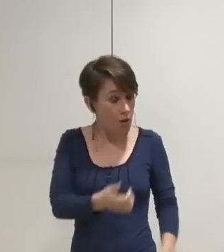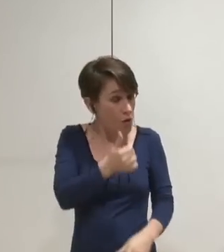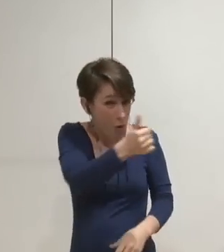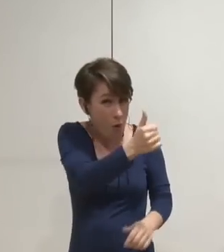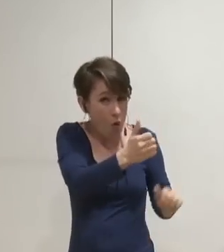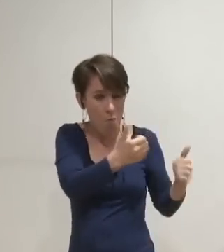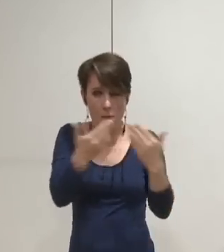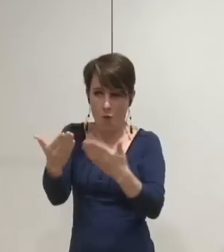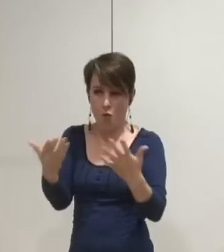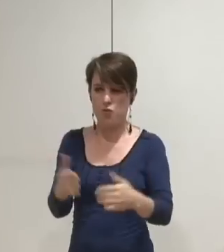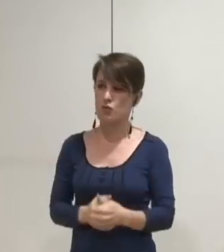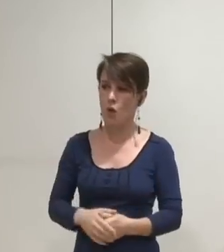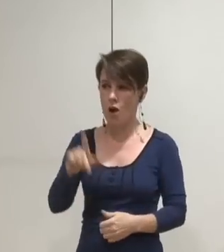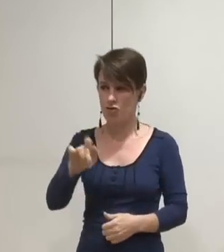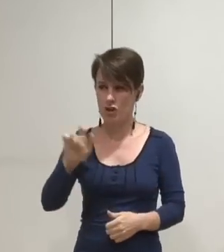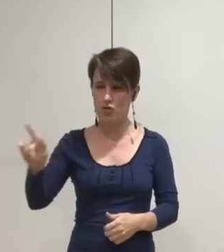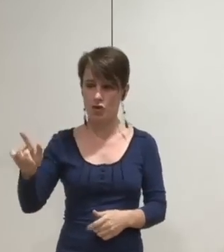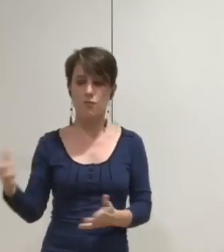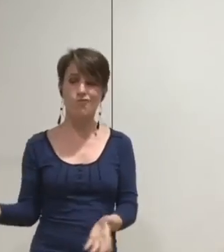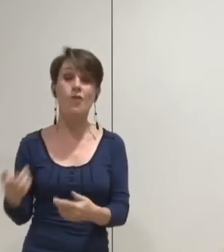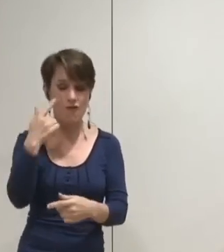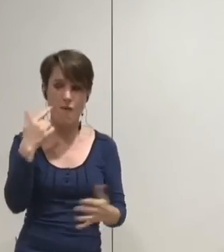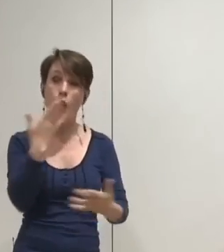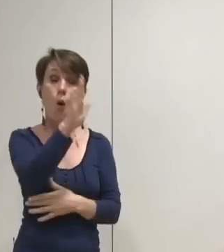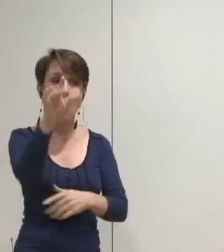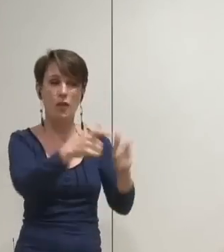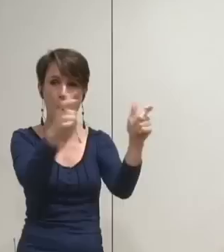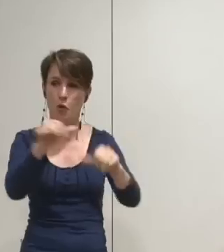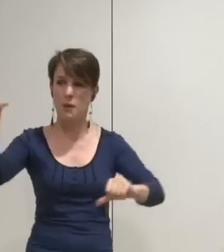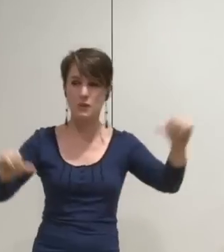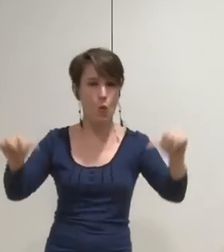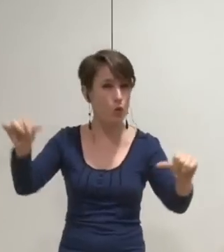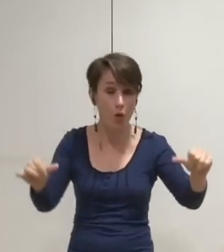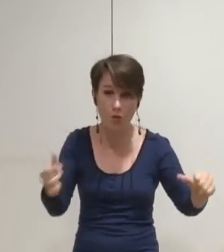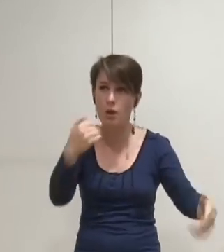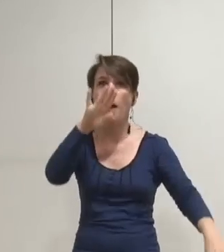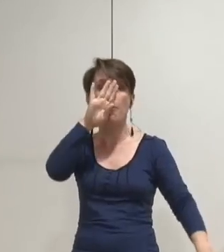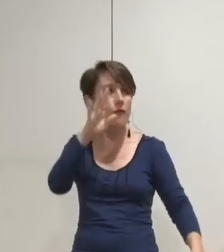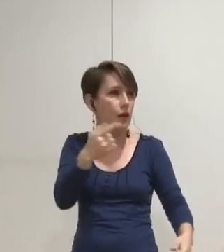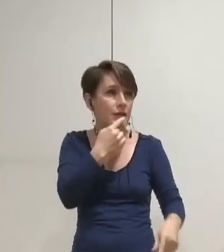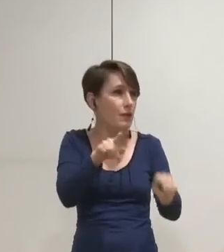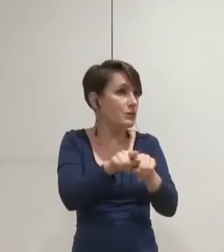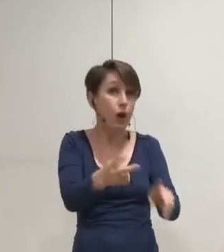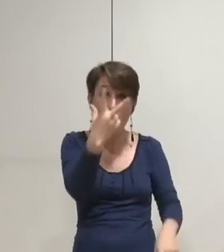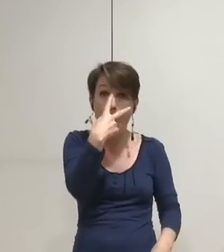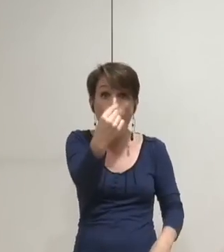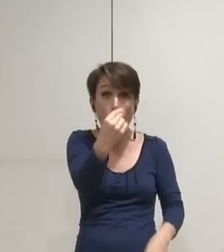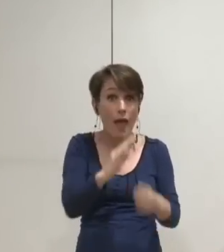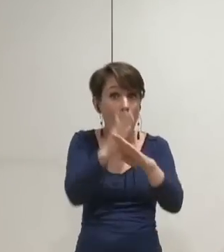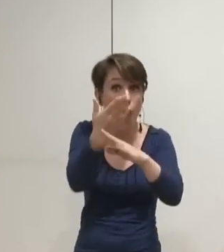GEG un marché hautement concurrentiel faisant ainsi rentrer le renard libre dans le poulailler du service